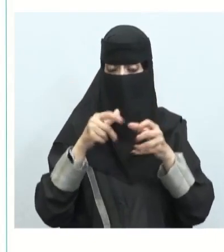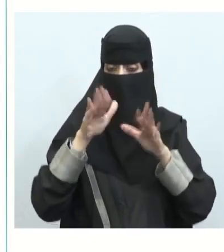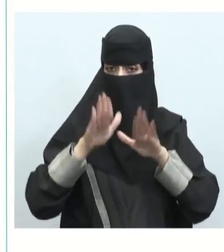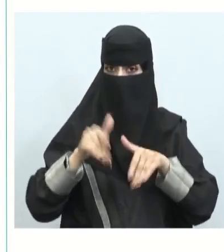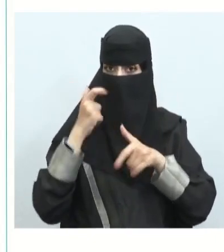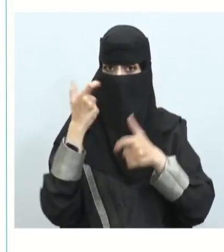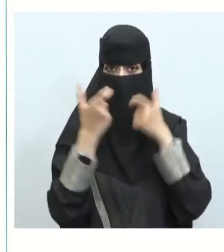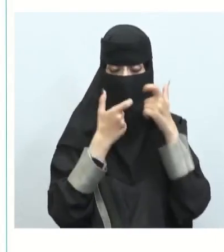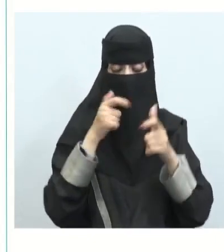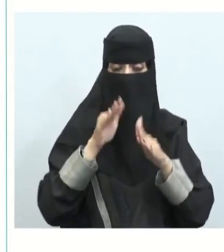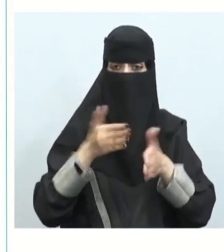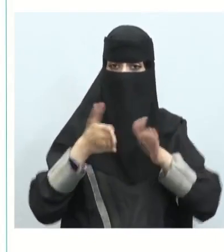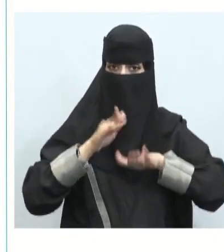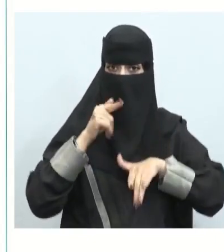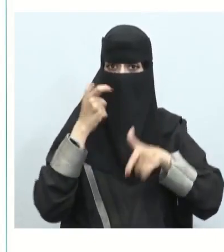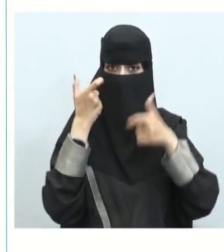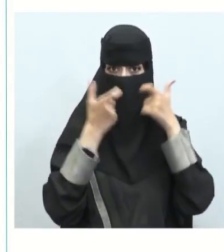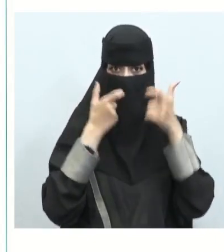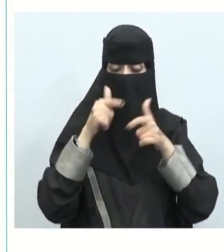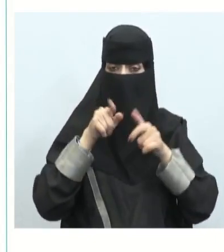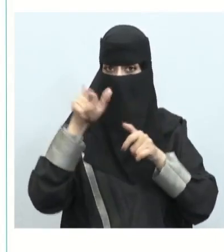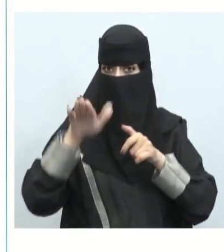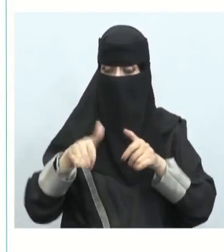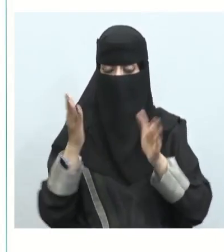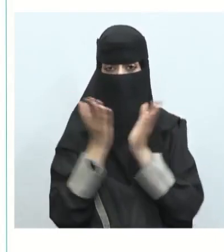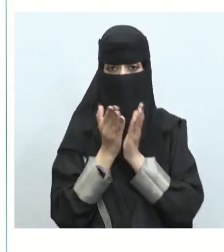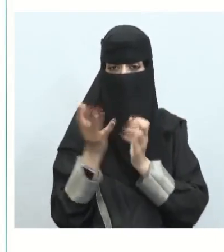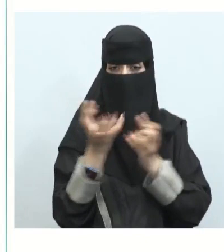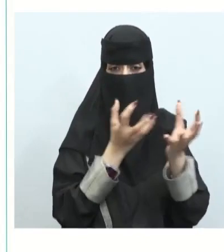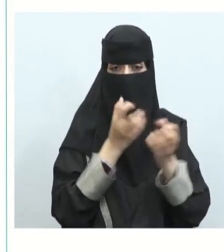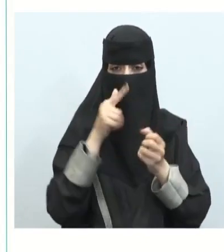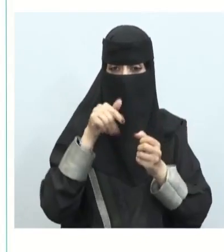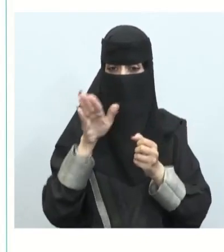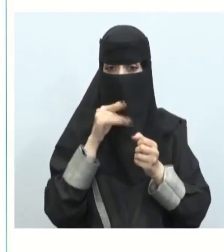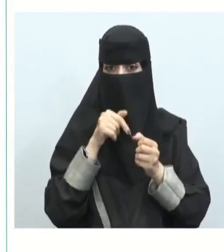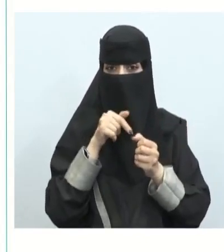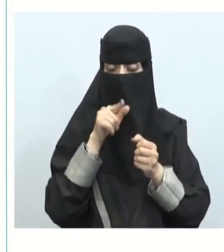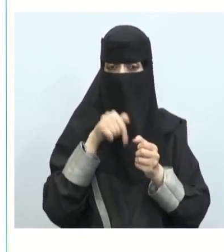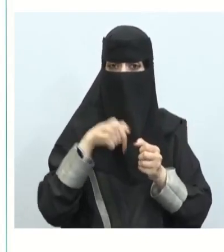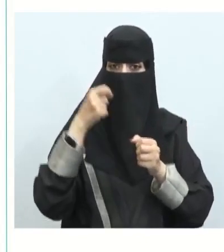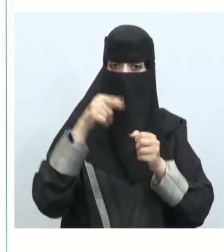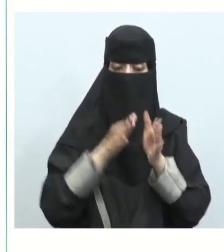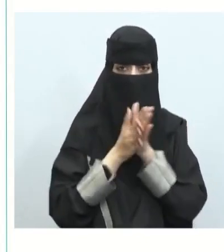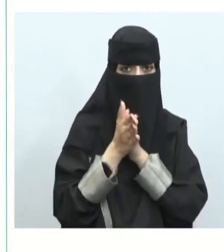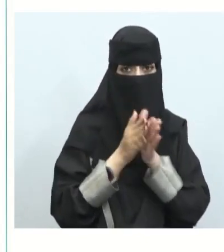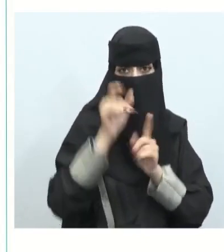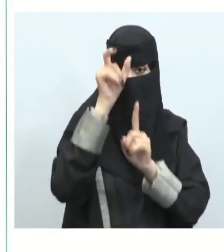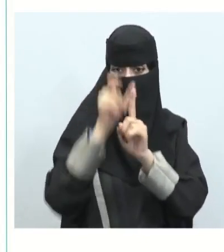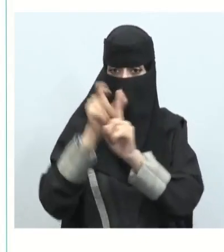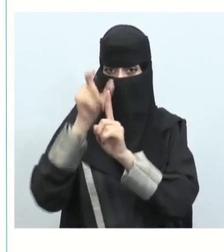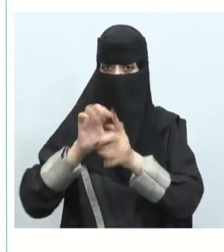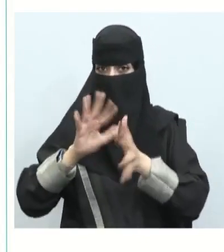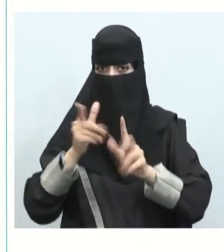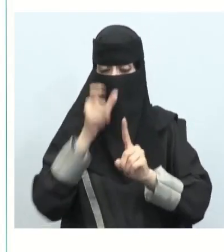نظريه وذكرنا هذه النظريات هي درست الحاجات او امور التحفيز على الافراد سواء